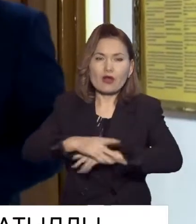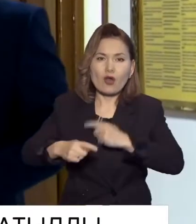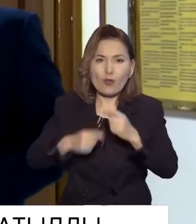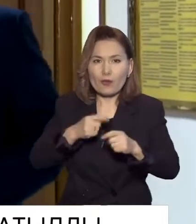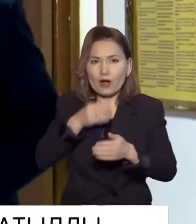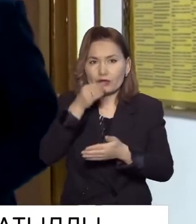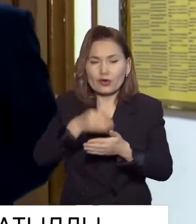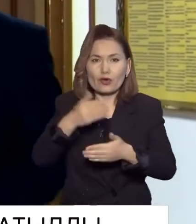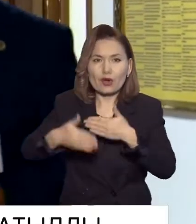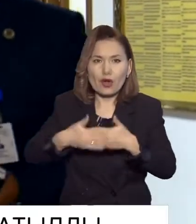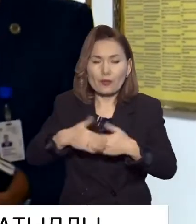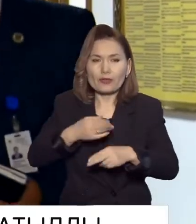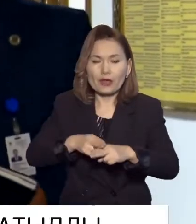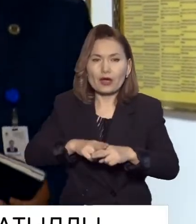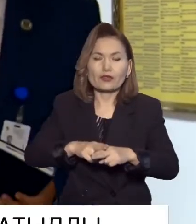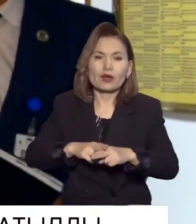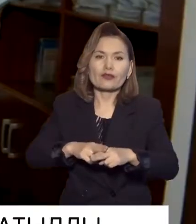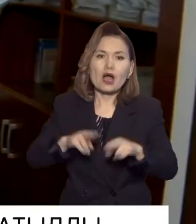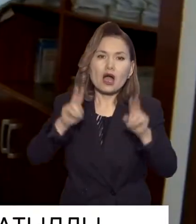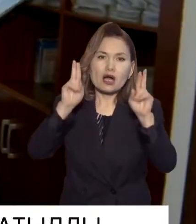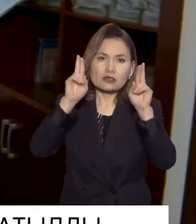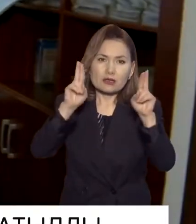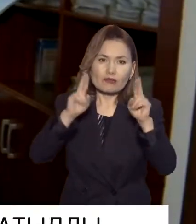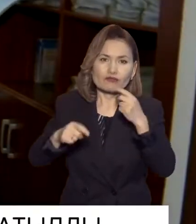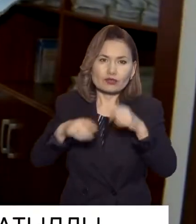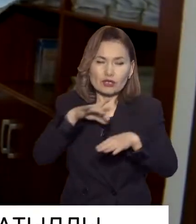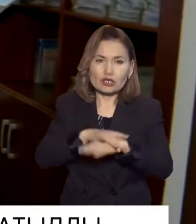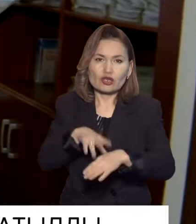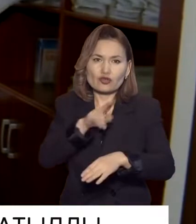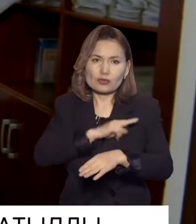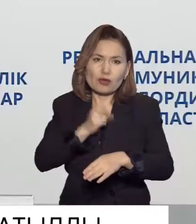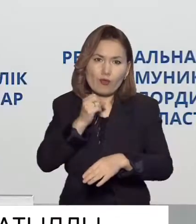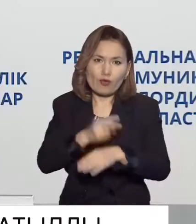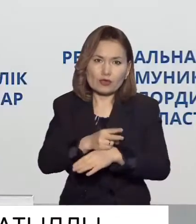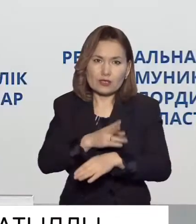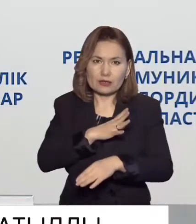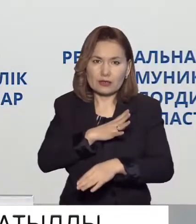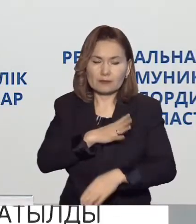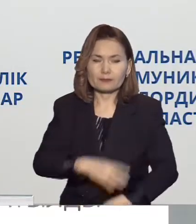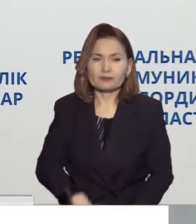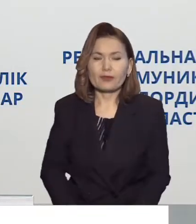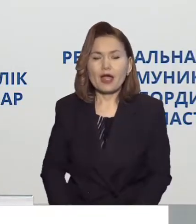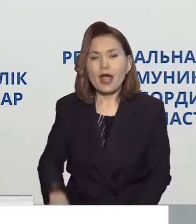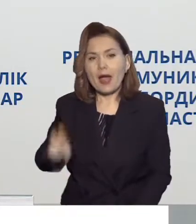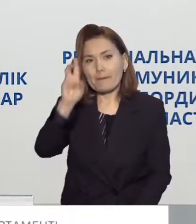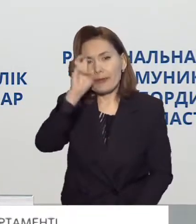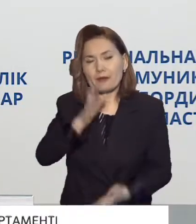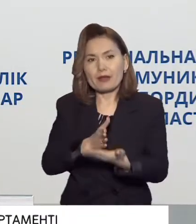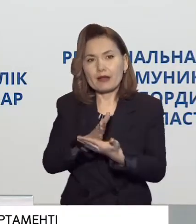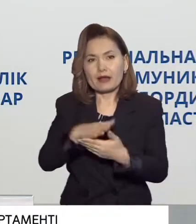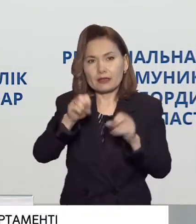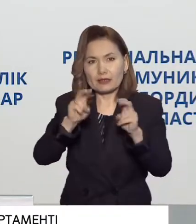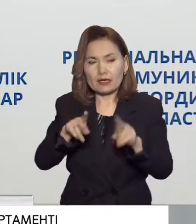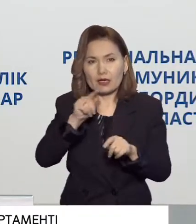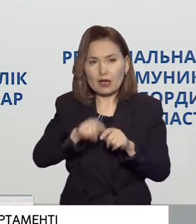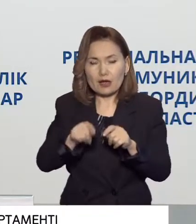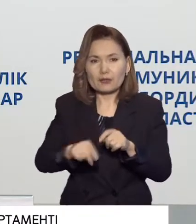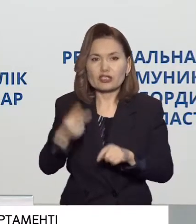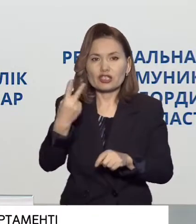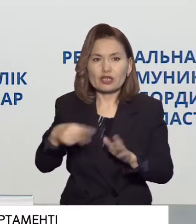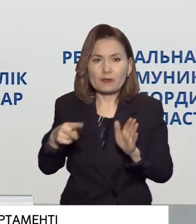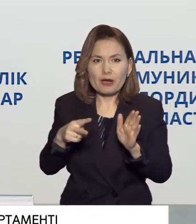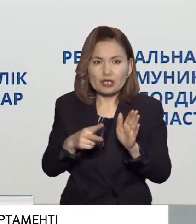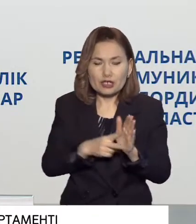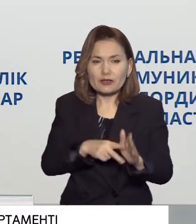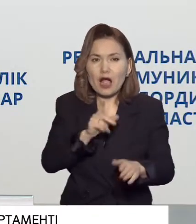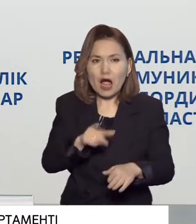тартылса, өрескел құқық бұзғандар да жұмыстан босатылған. Сондай-ақ мемлекет қызметтен теріс себептермен 27